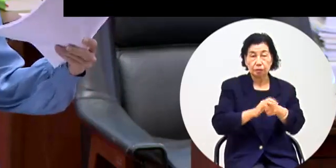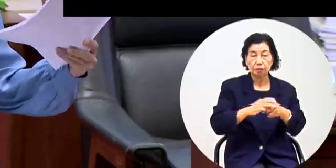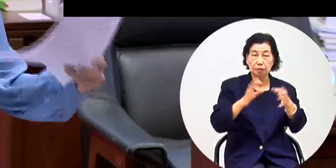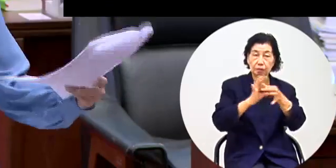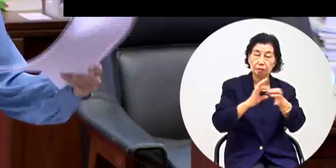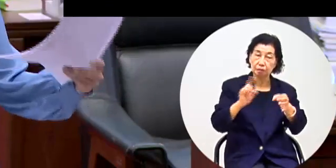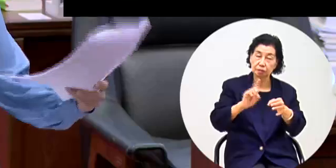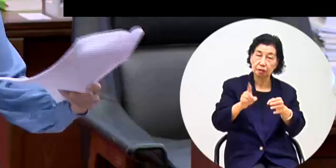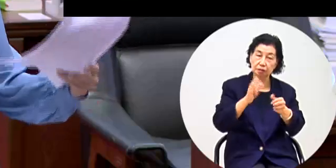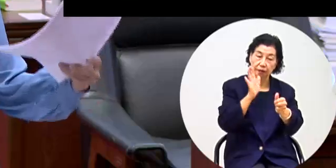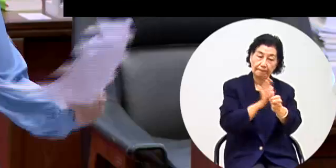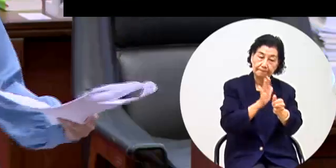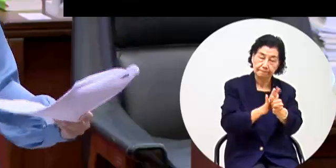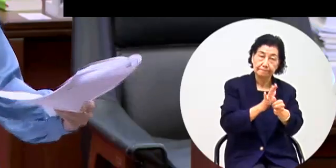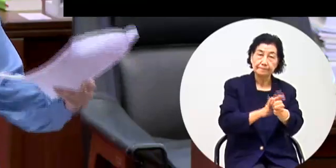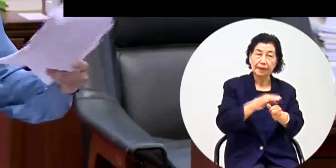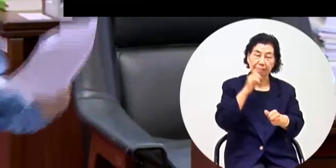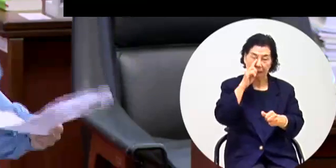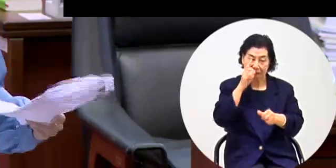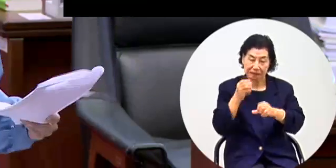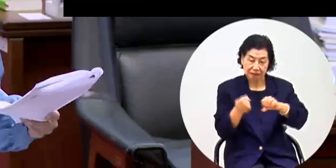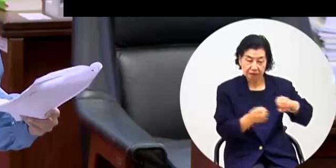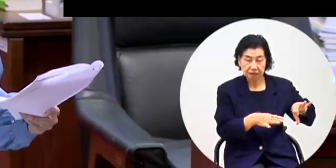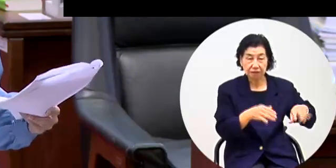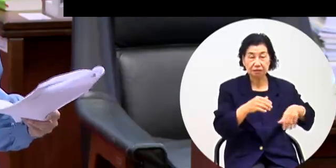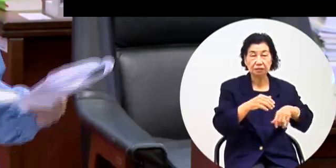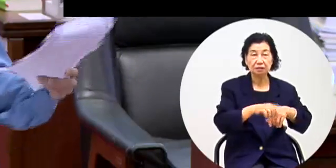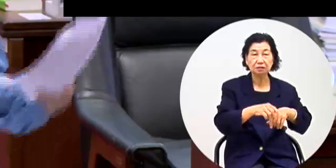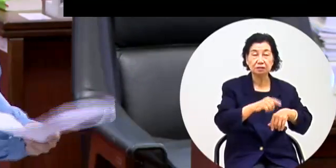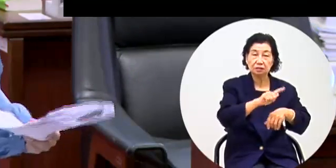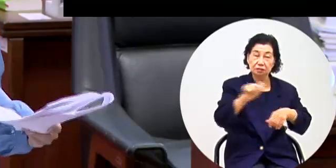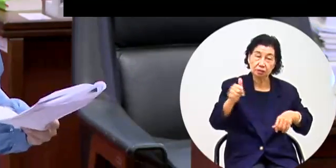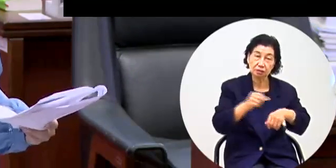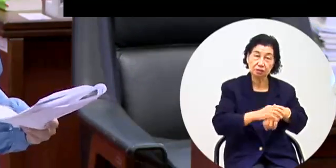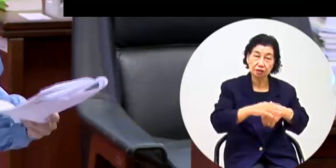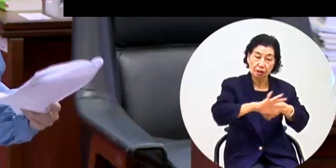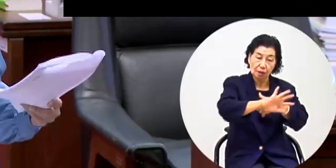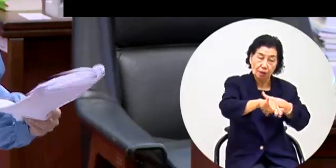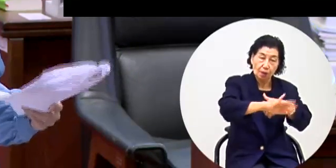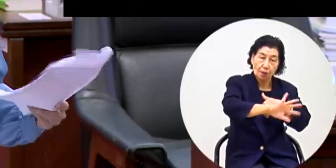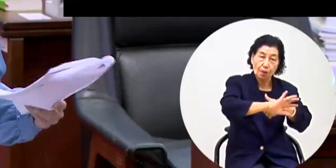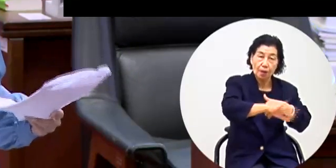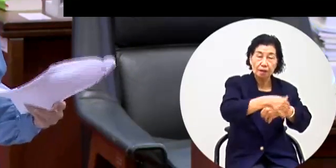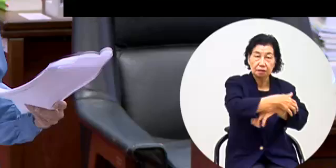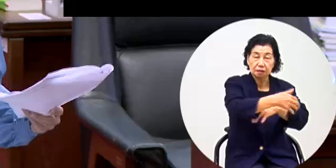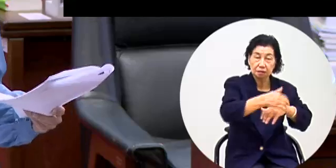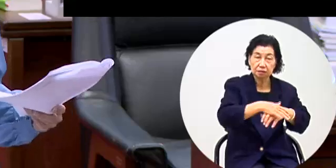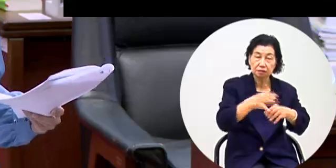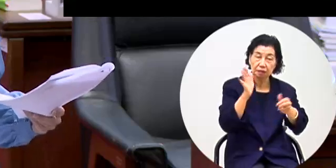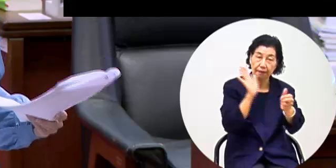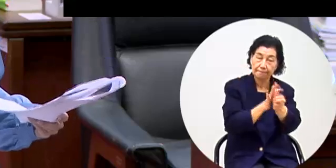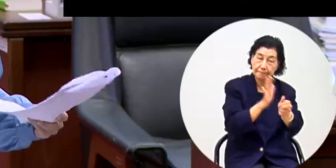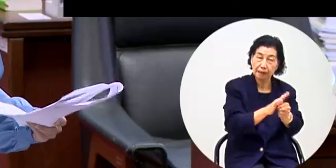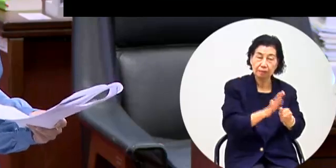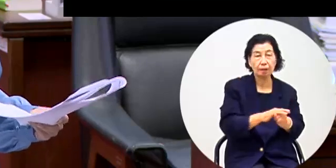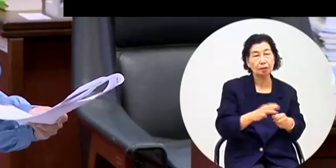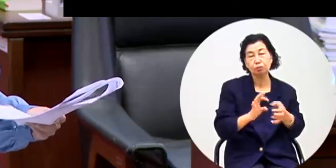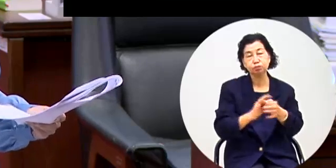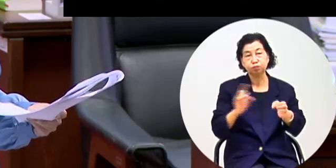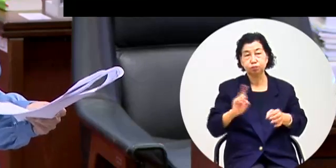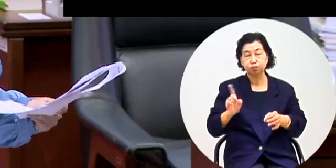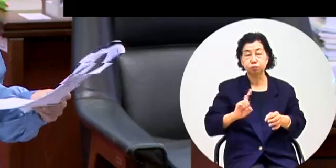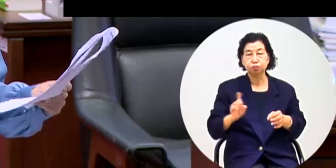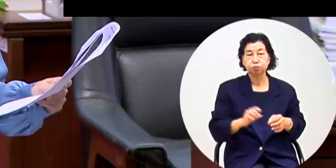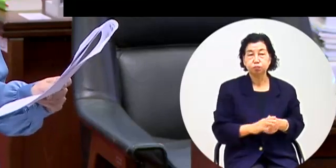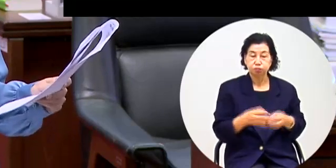面有 各个县市的人情压力，有时候也帮忙带烧，就烧完了以后呢，高雄市的市民要去承担所有的